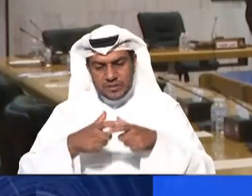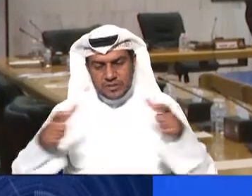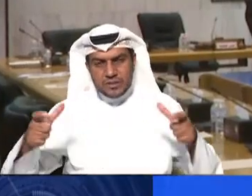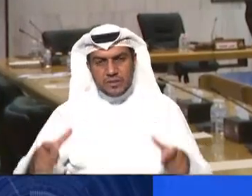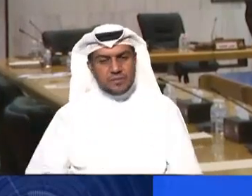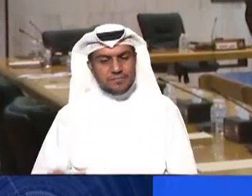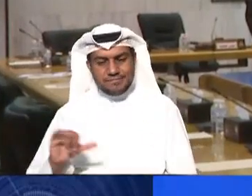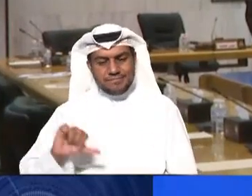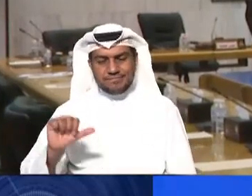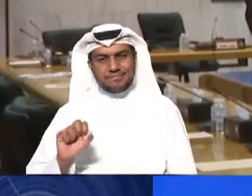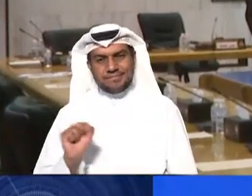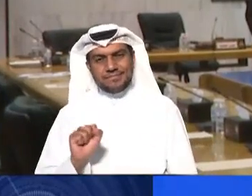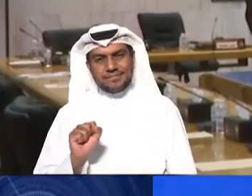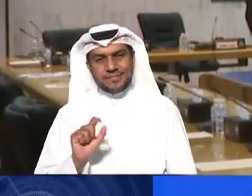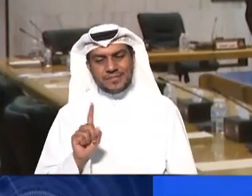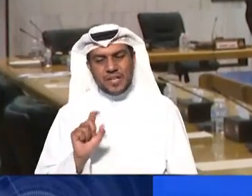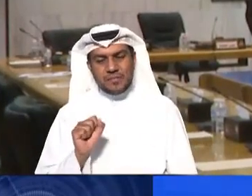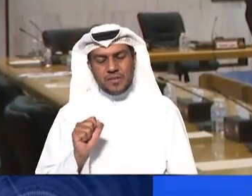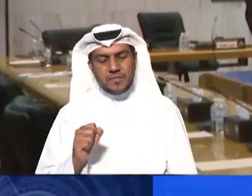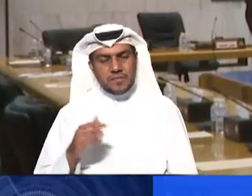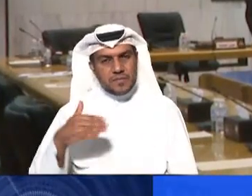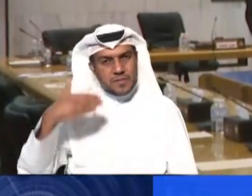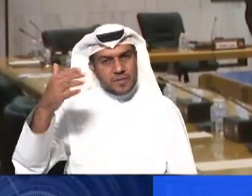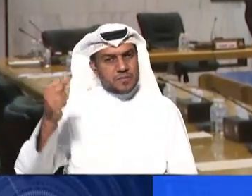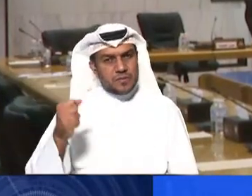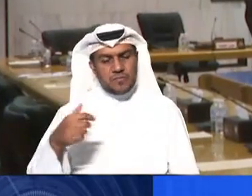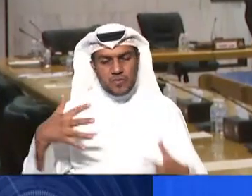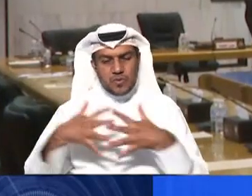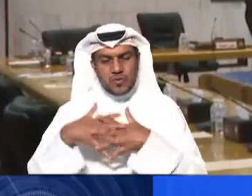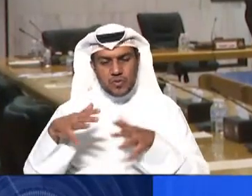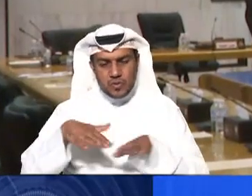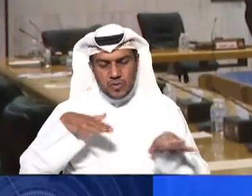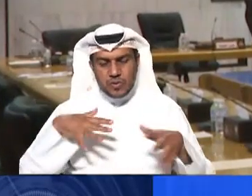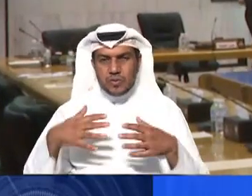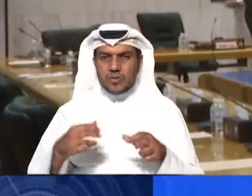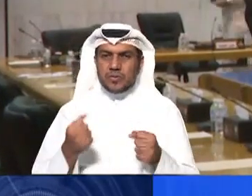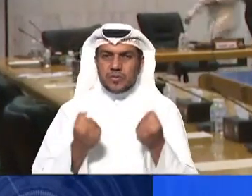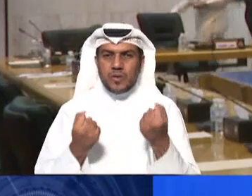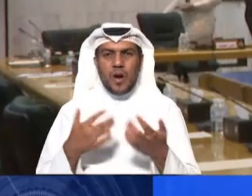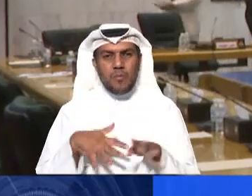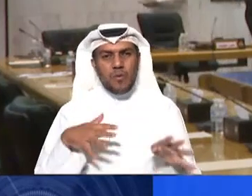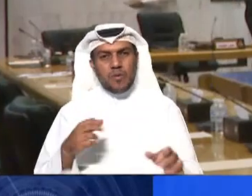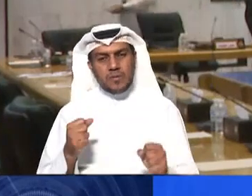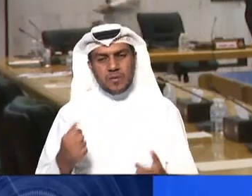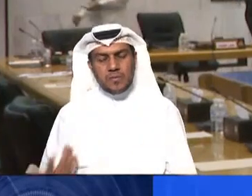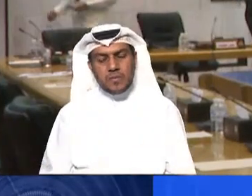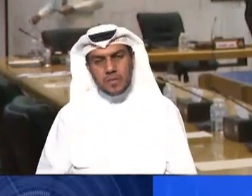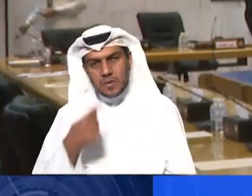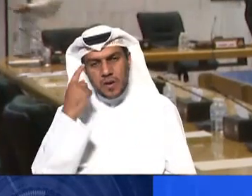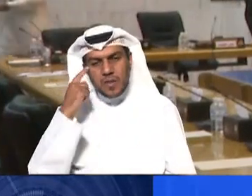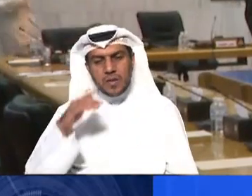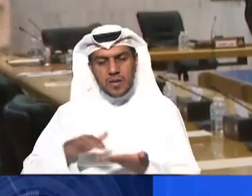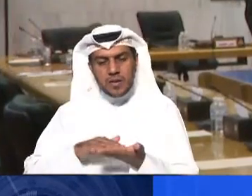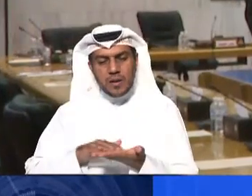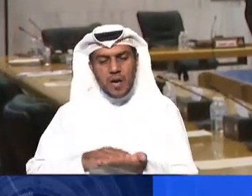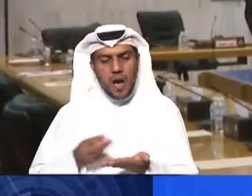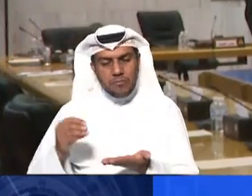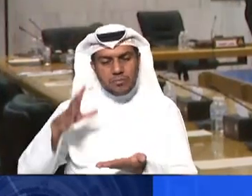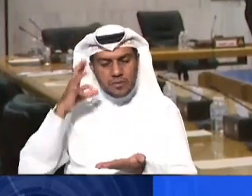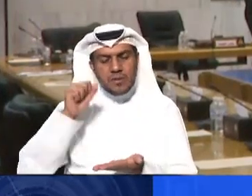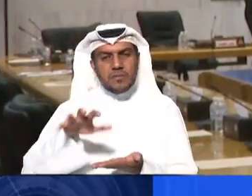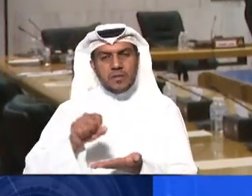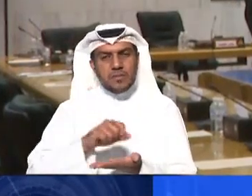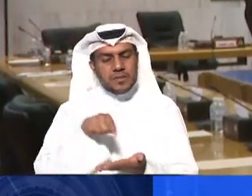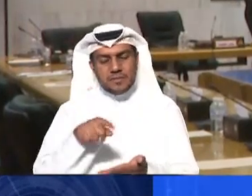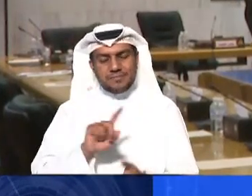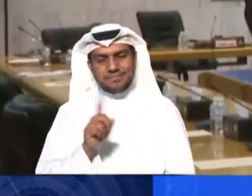في هذه المنطقة. فالخوف المستقبل أن يكون أحد الجهات القريبة من هذه المنطقة تطلب هذه الزيادة النسبة، فإحنا نشوف